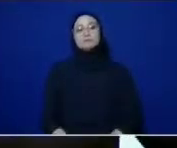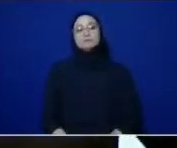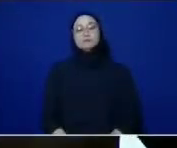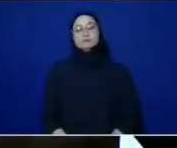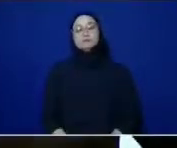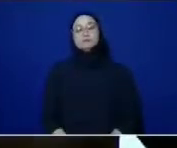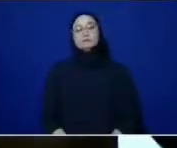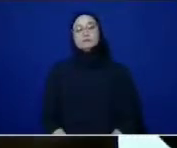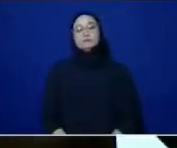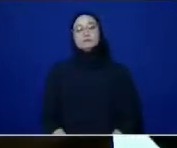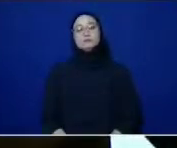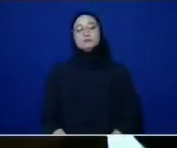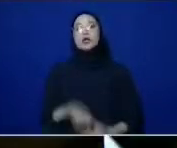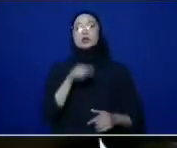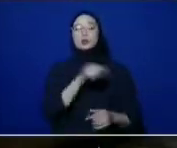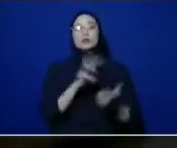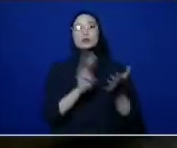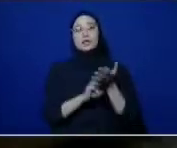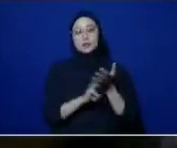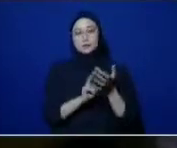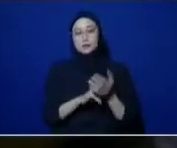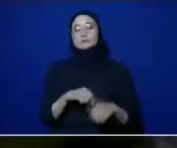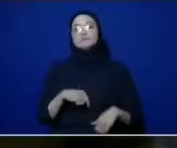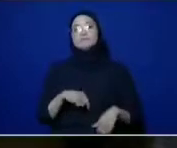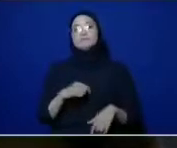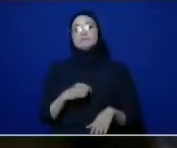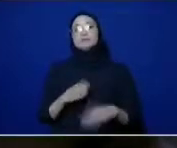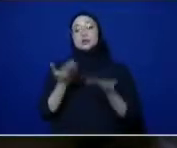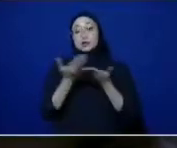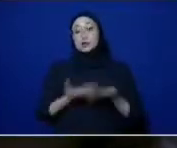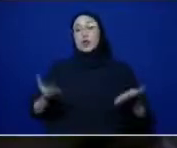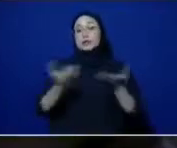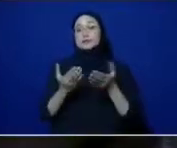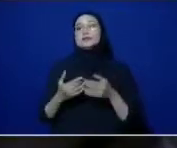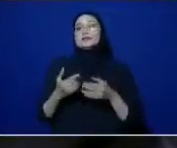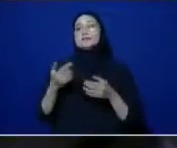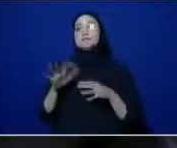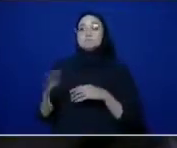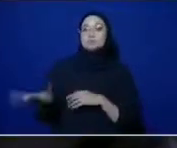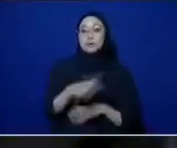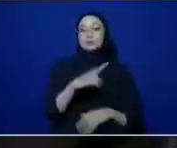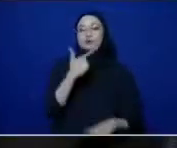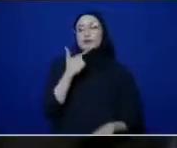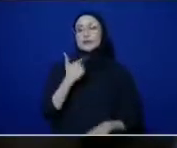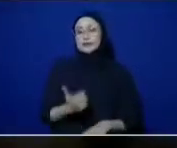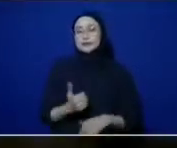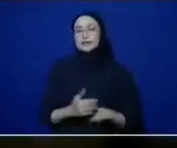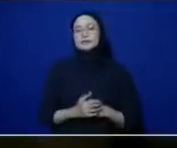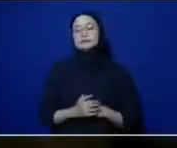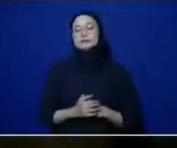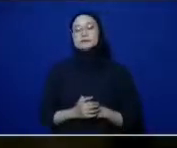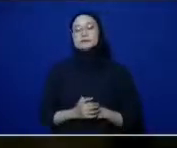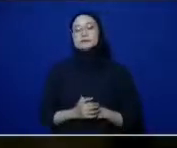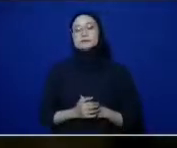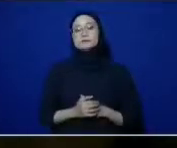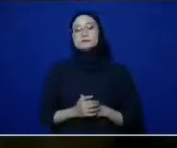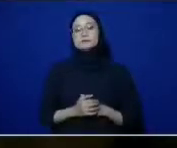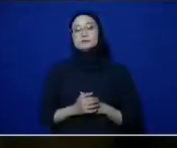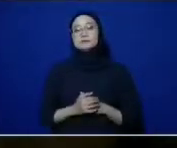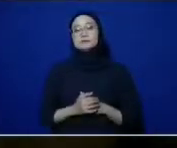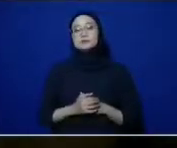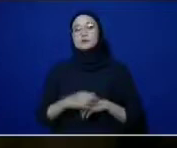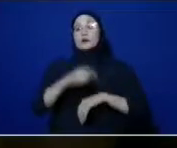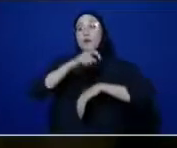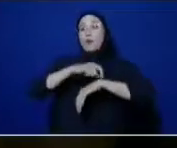ini yang jadi masalah. Kita mengerti kondisi maritim sangat penting, tapi di lain pihak kita, waktu habis,